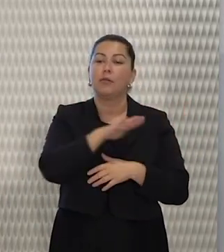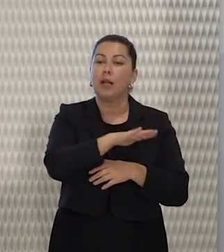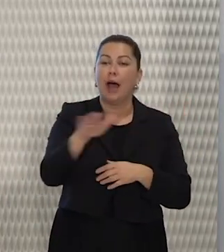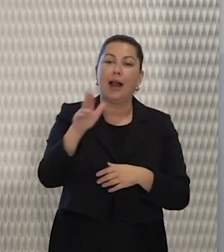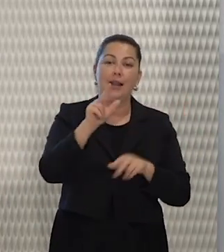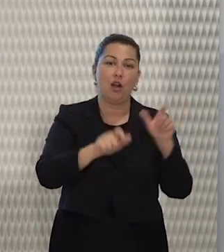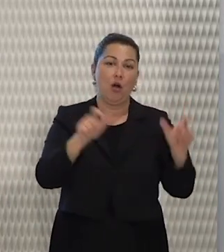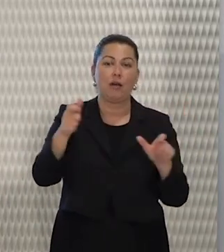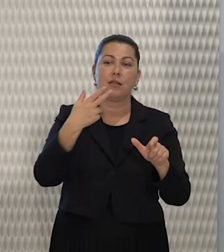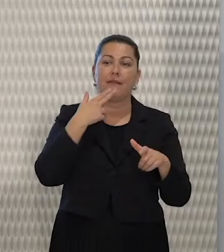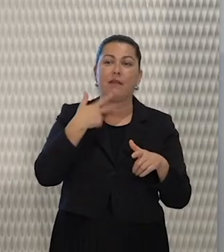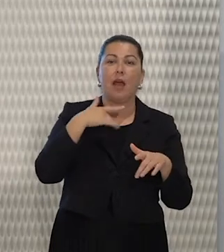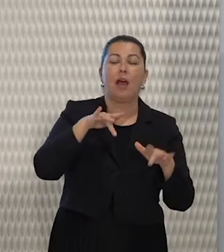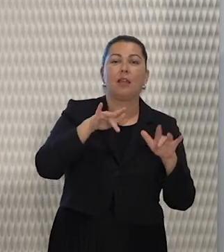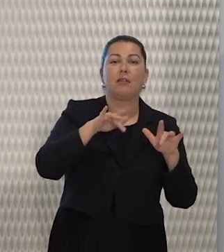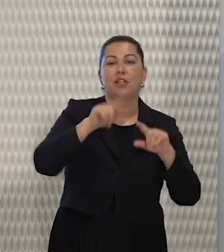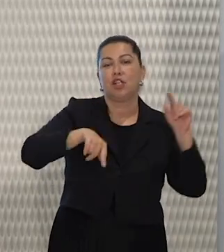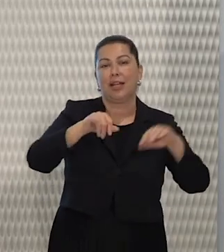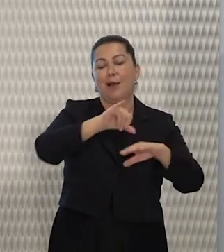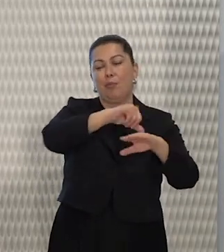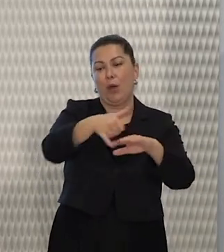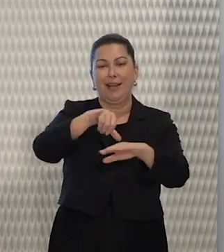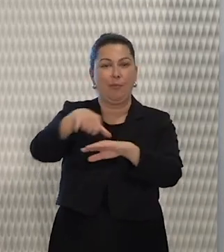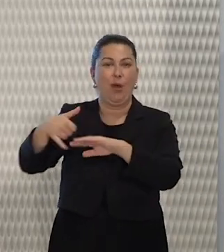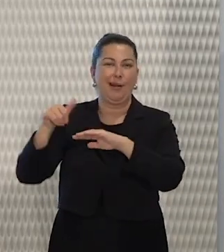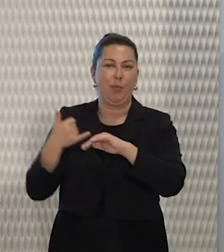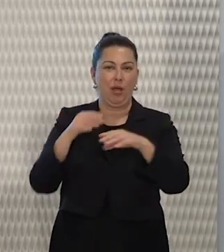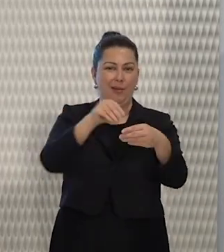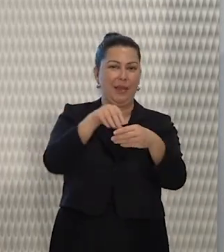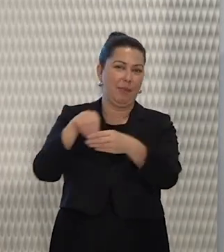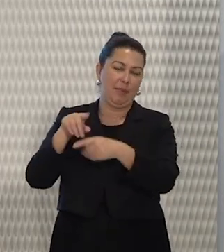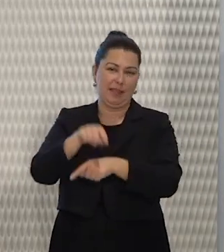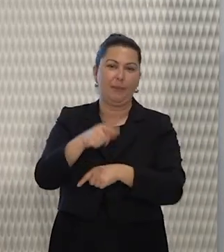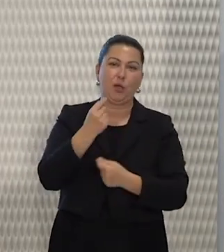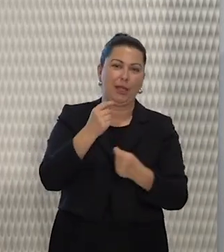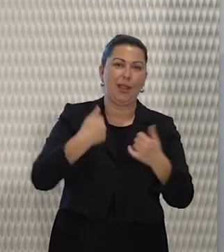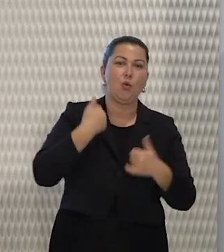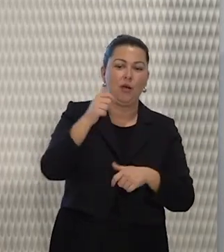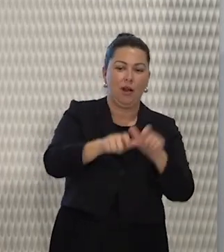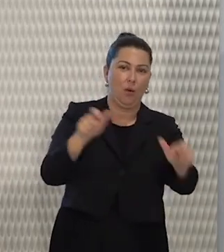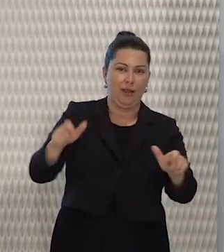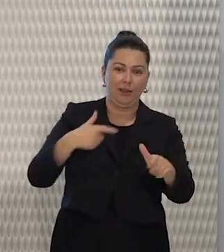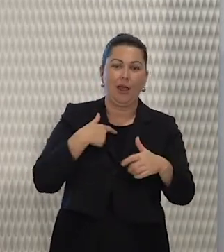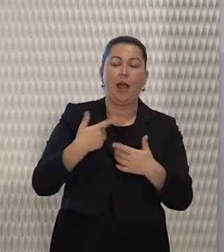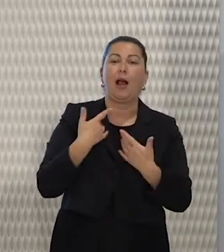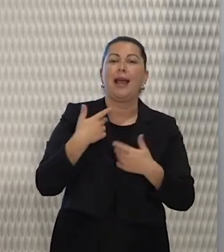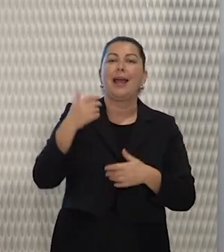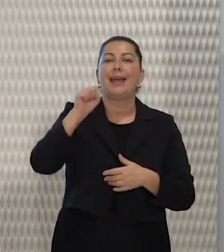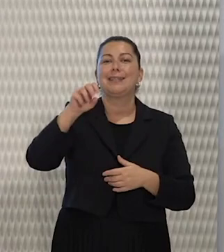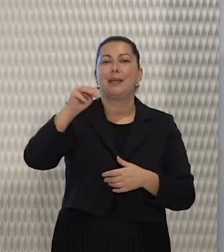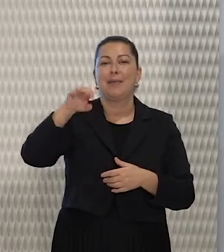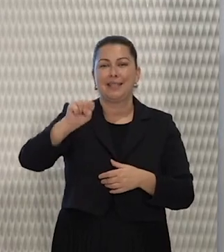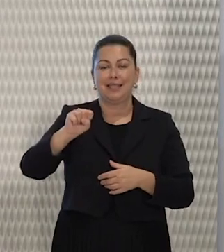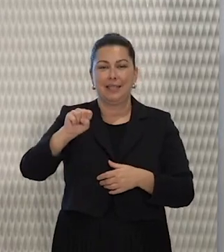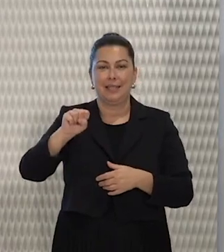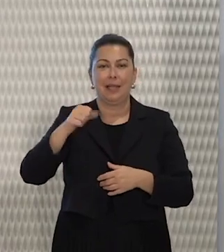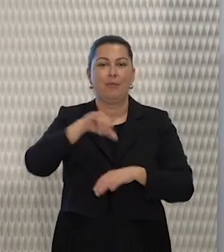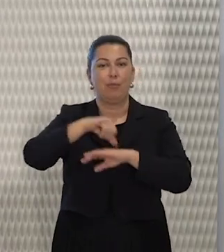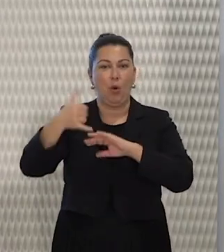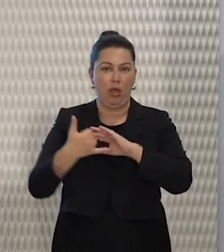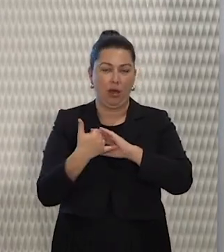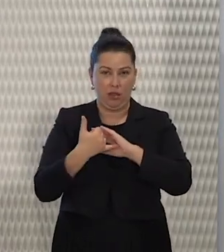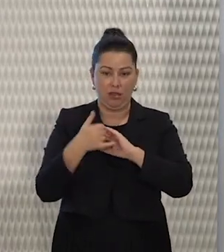in Projekten sind. Das sind vorwiegend Jugendliche. Allein in Projekten des SMS befinden